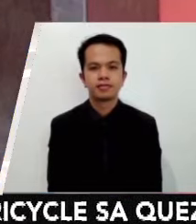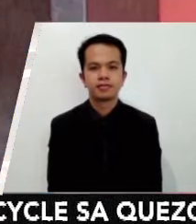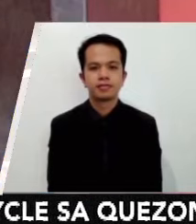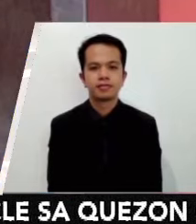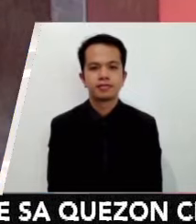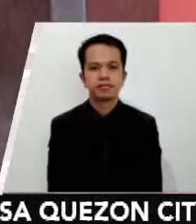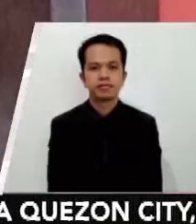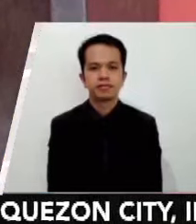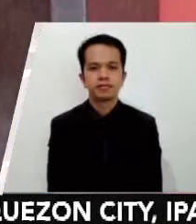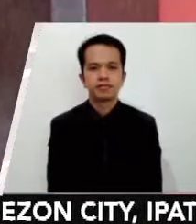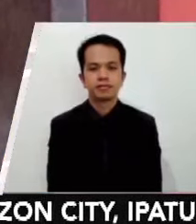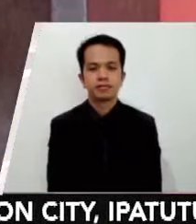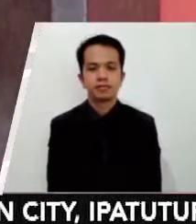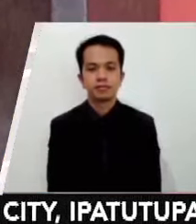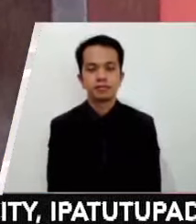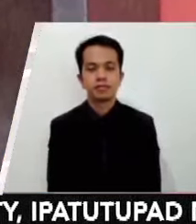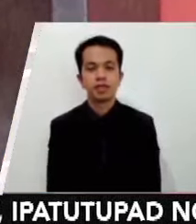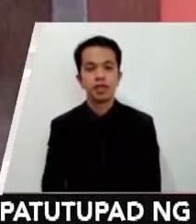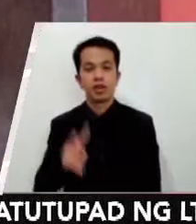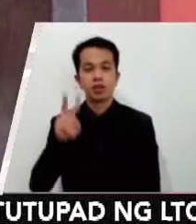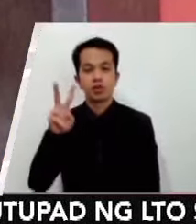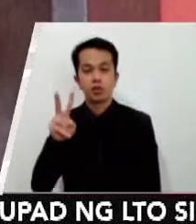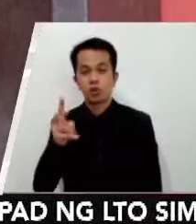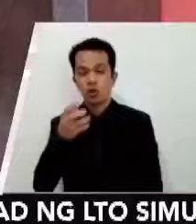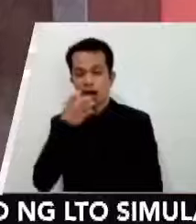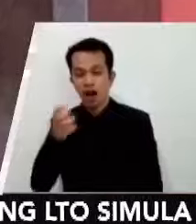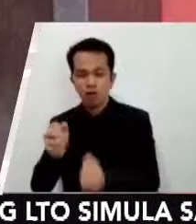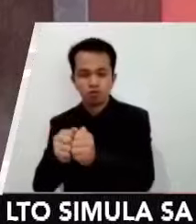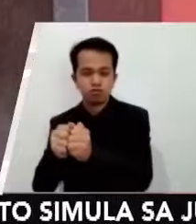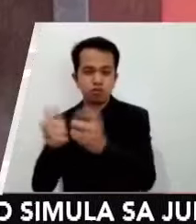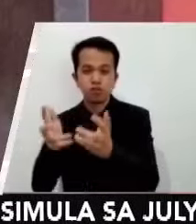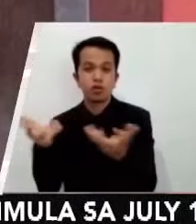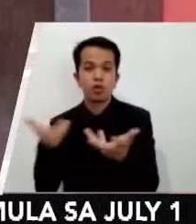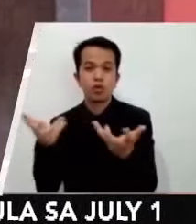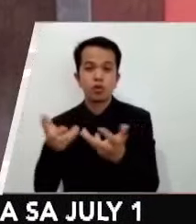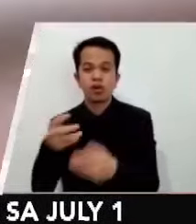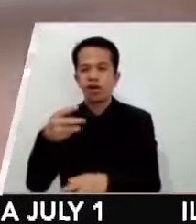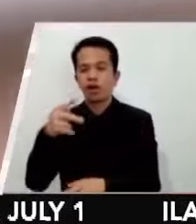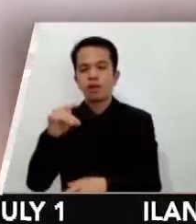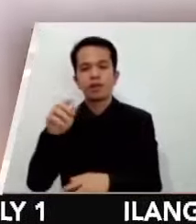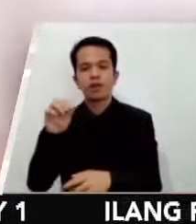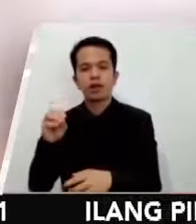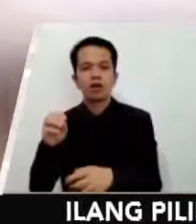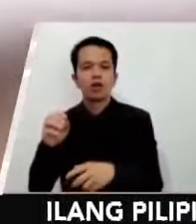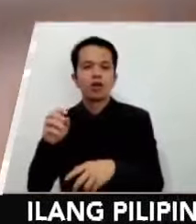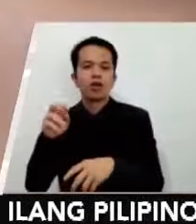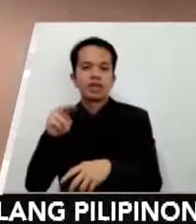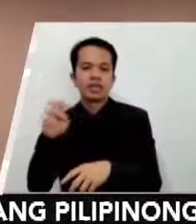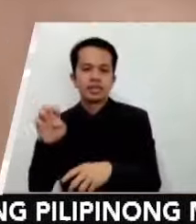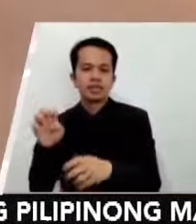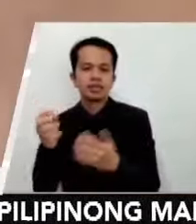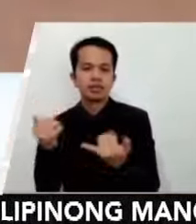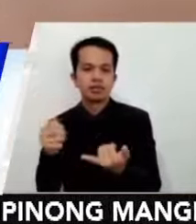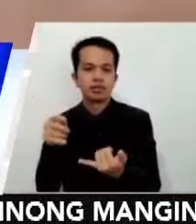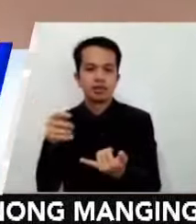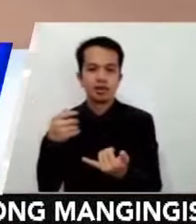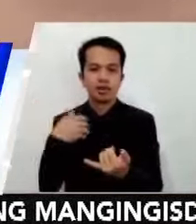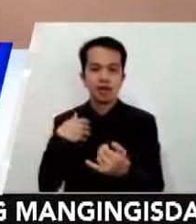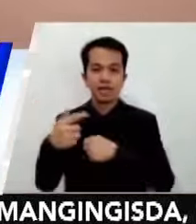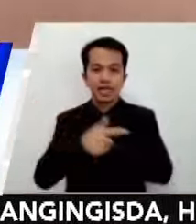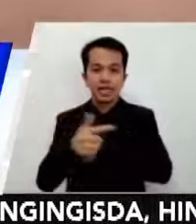Dalawang granada ang natagpuan sa barangay Entablado, Cabiao, Nueva Ecija. Natagpuan ang mga ito sa labas ng gate ng bahay ng kapitan ng